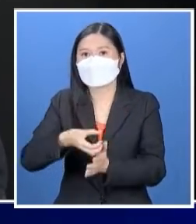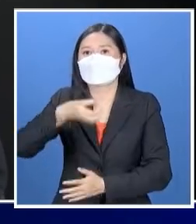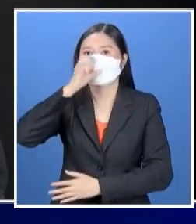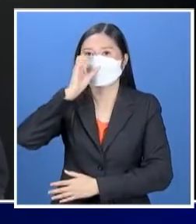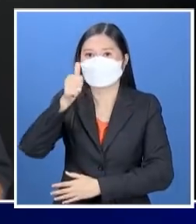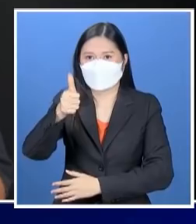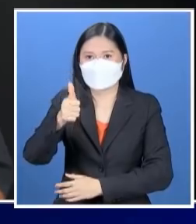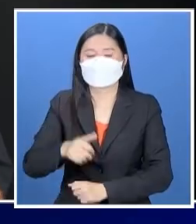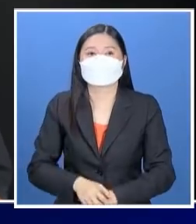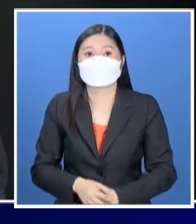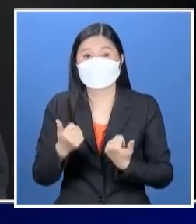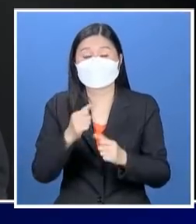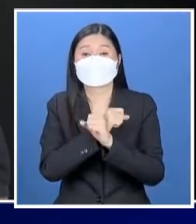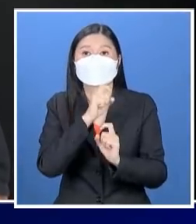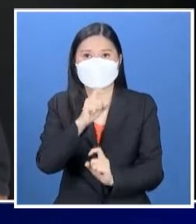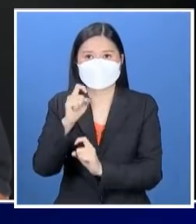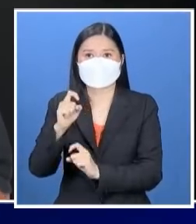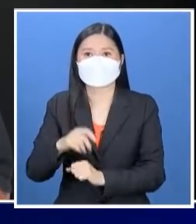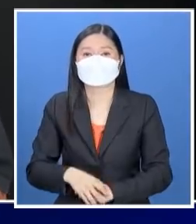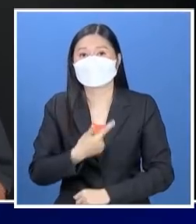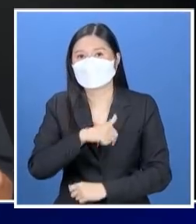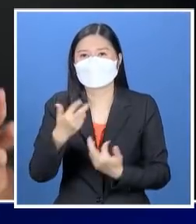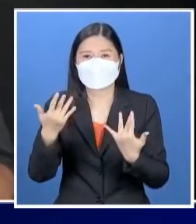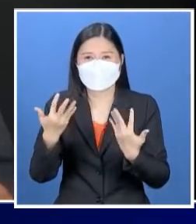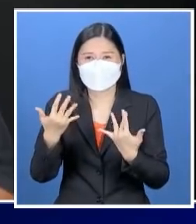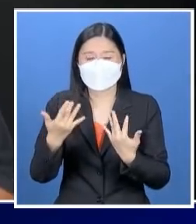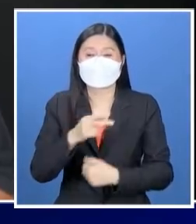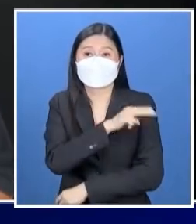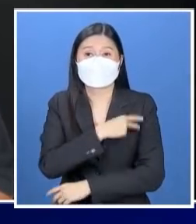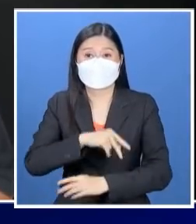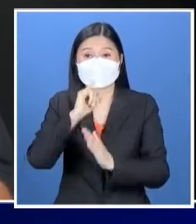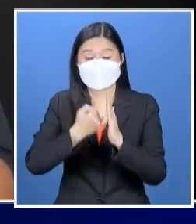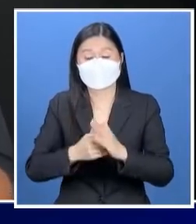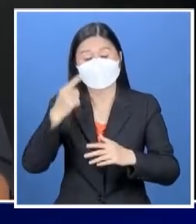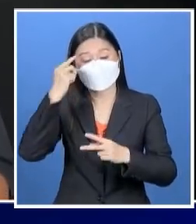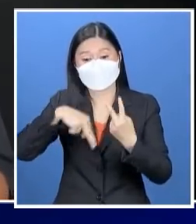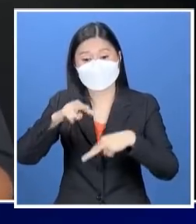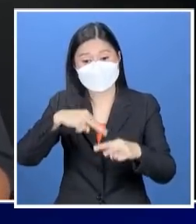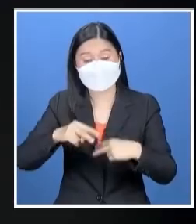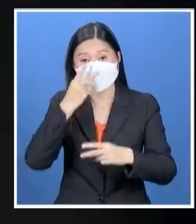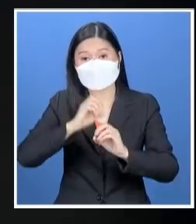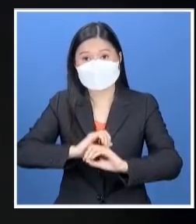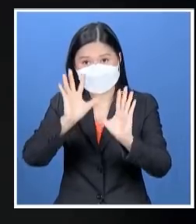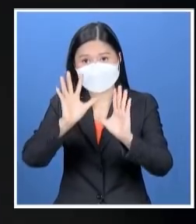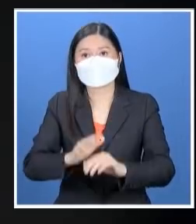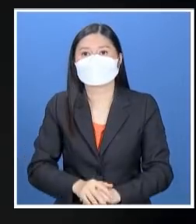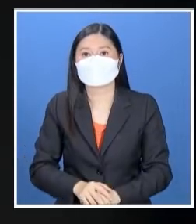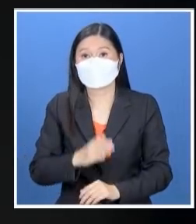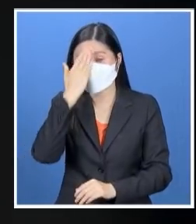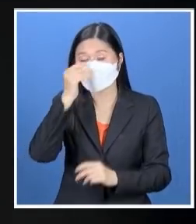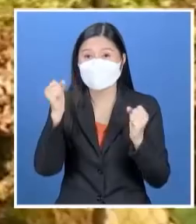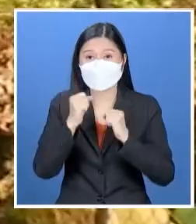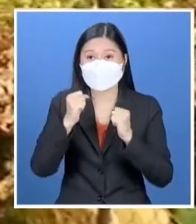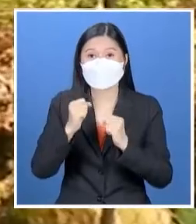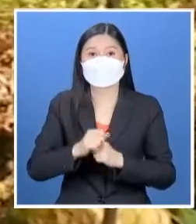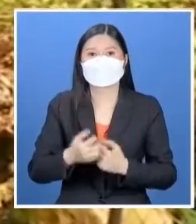แล้วค่อยดื่มกินเนี่ยนะฮะซึ่งจะปลอดภัยที่สุดนะครับ หรือรอจนกว่าทางสาธารณสุขเขาจะได้ผลการตรวจสอบออกมาอย่างชัดเจน ครับ เพราะเขากลัวว่ามัน